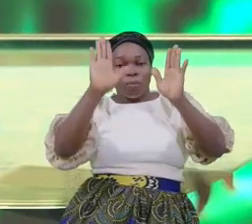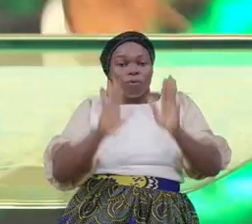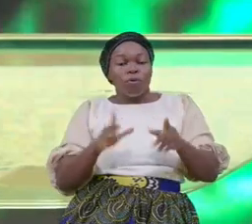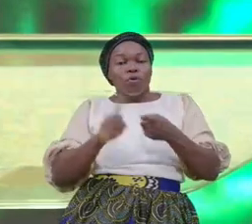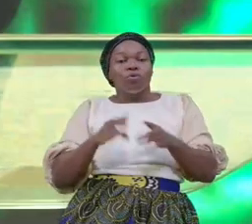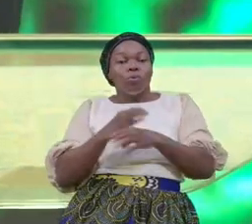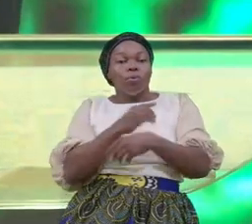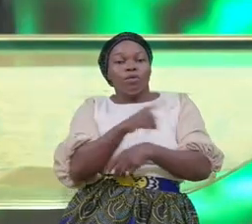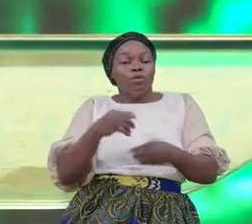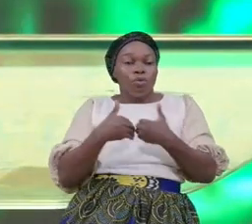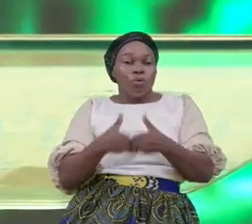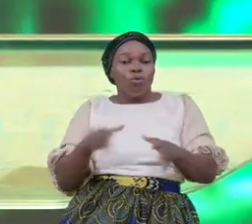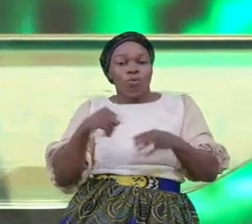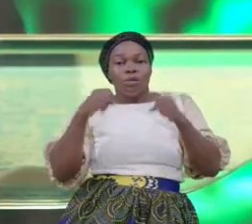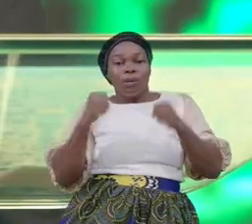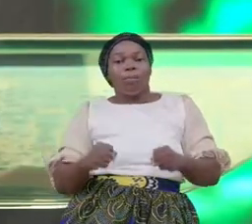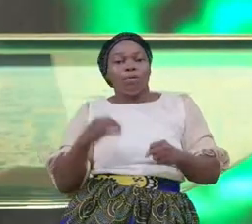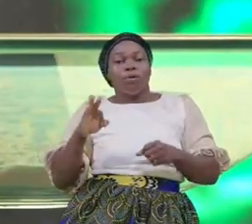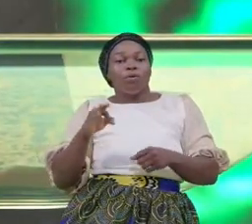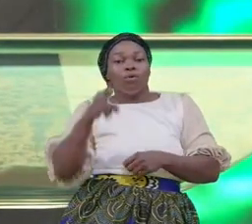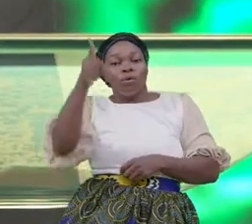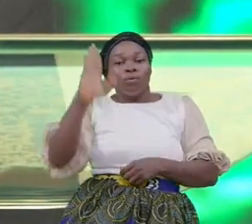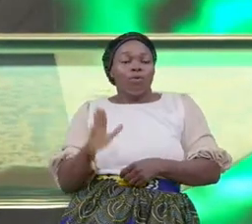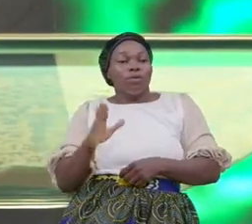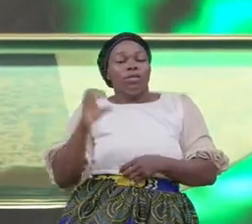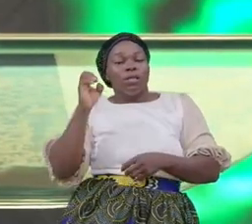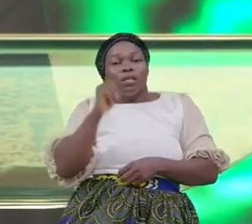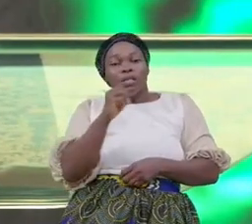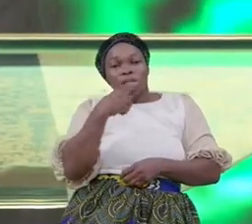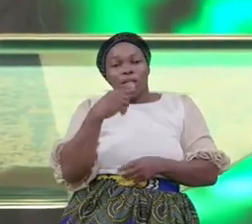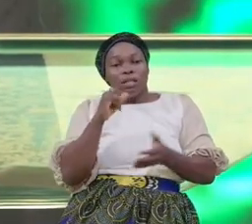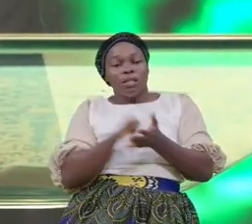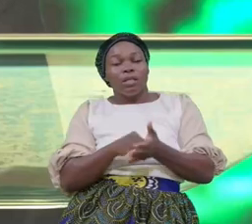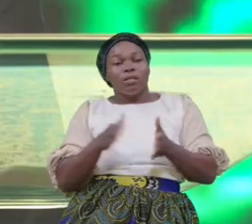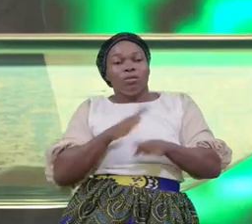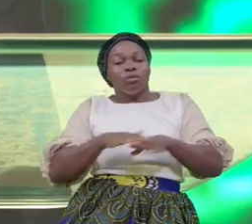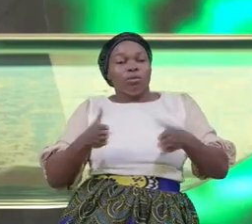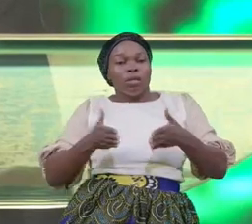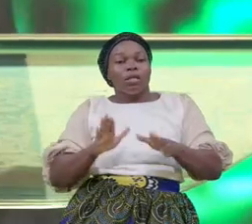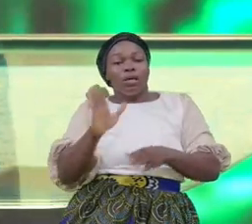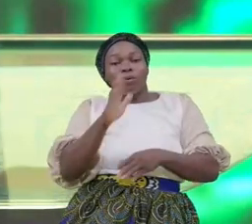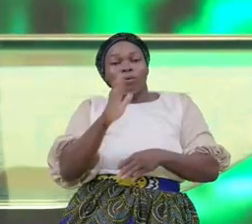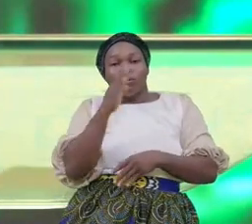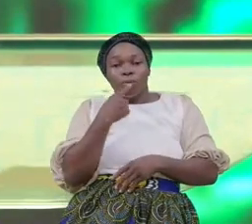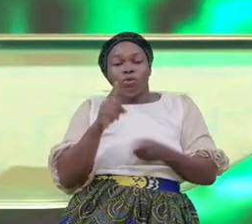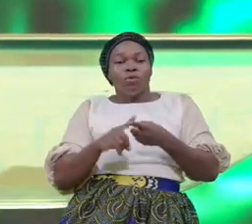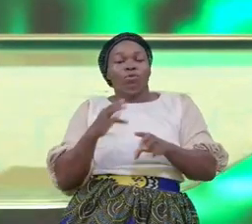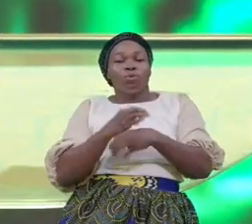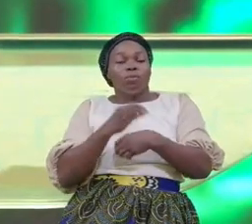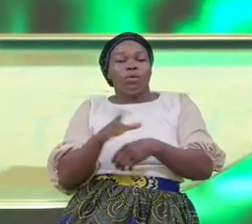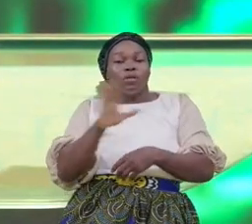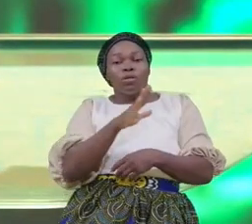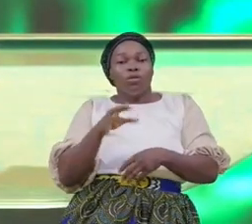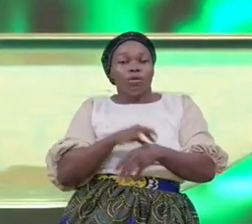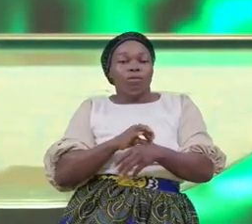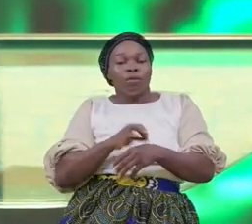votre miracle, de vous faire perdre la puissance de Dieu. Il dit, ne permets pas à ta bouche de faire pécher ta chair et